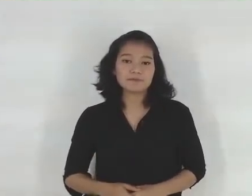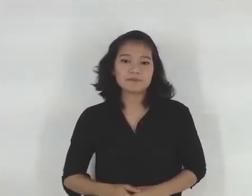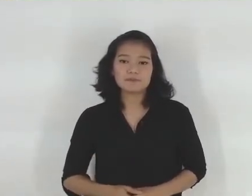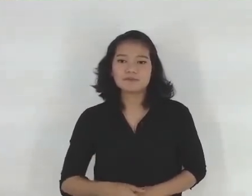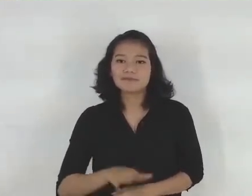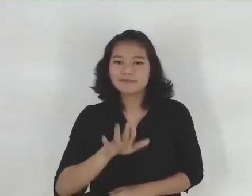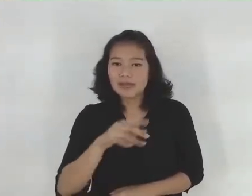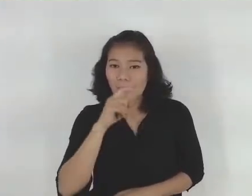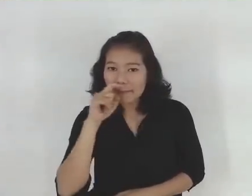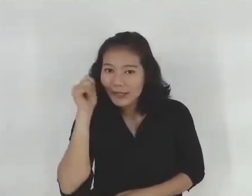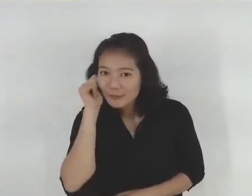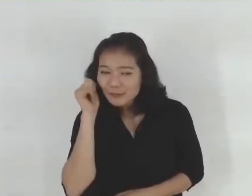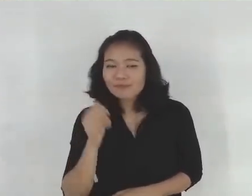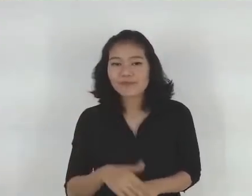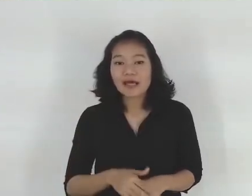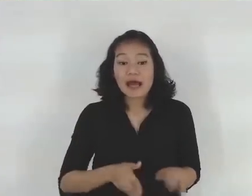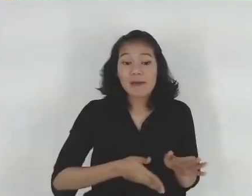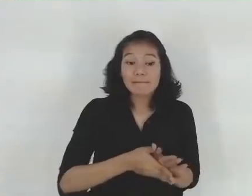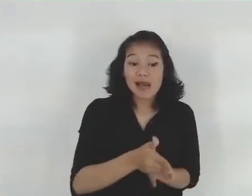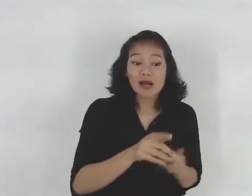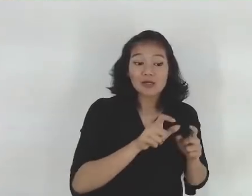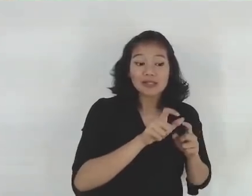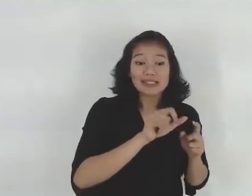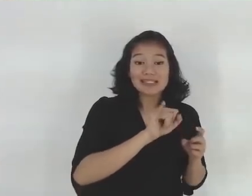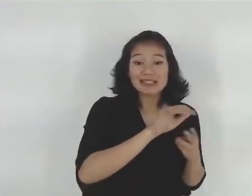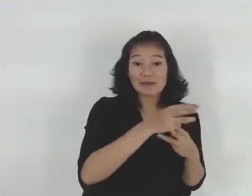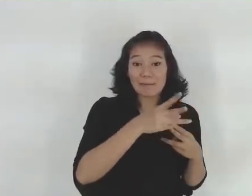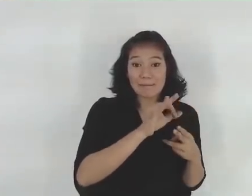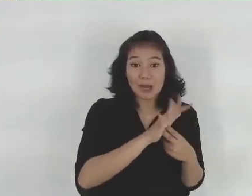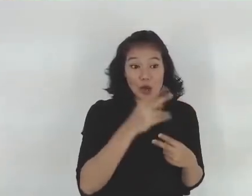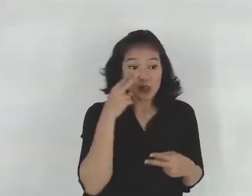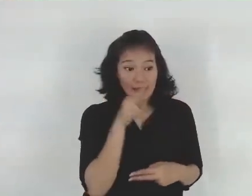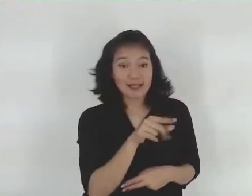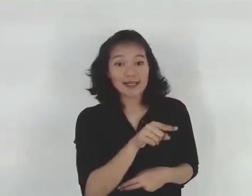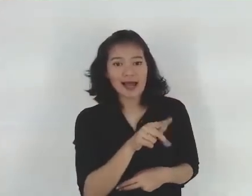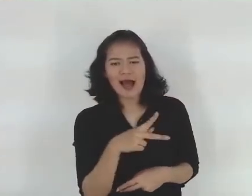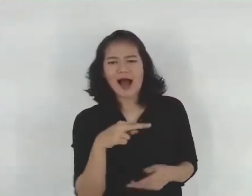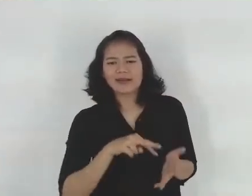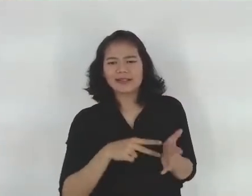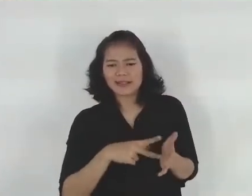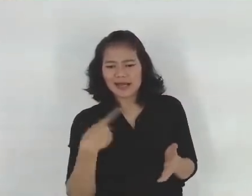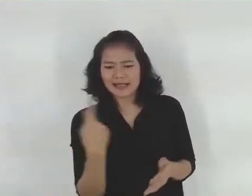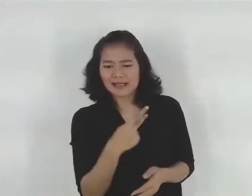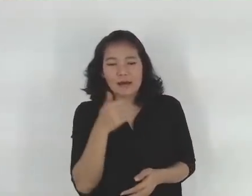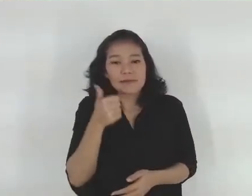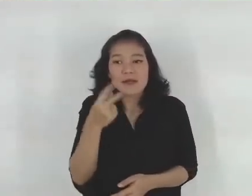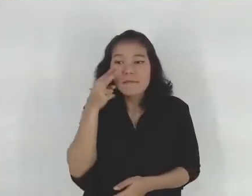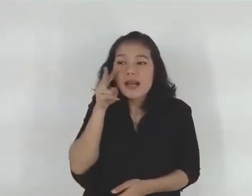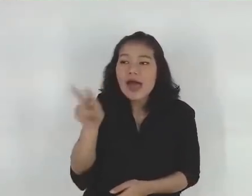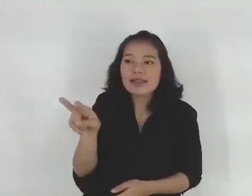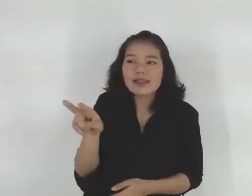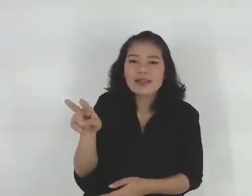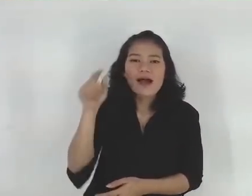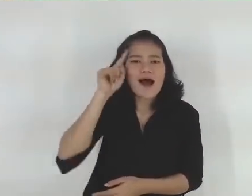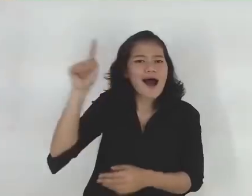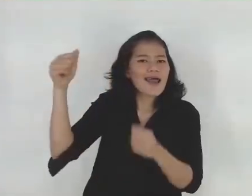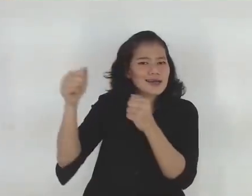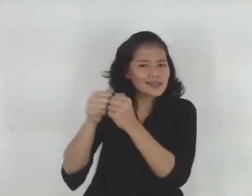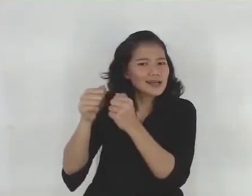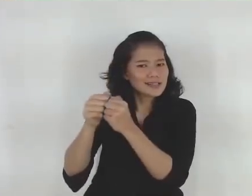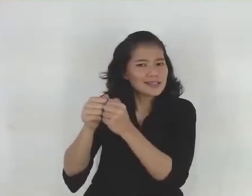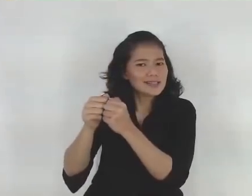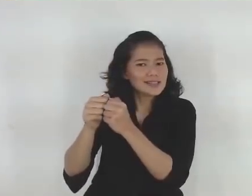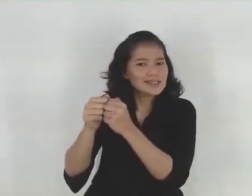ini Bapak Ibu yang terkasih melalui Simeon kita dimampukan melihat penggenapan janji Allah